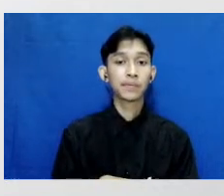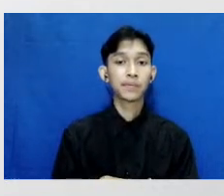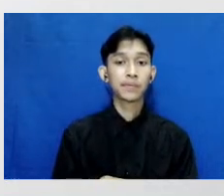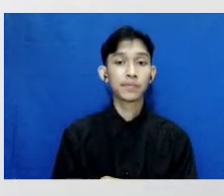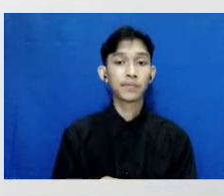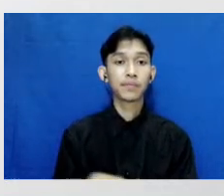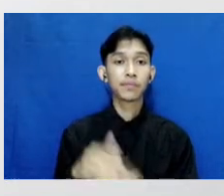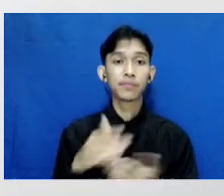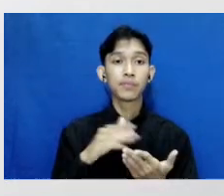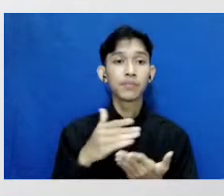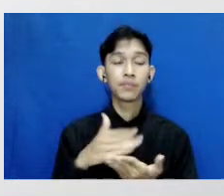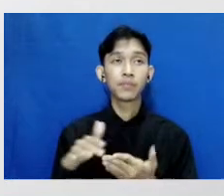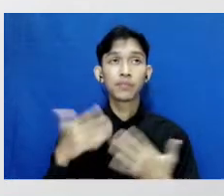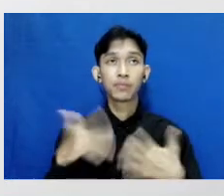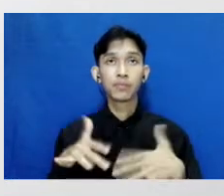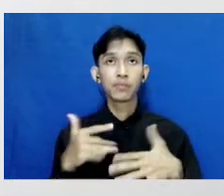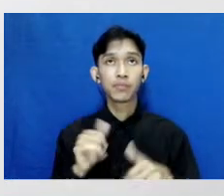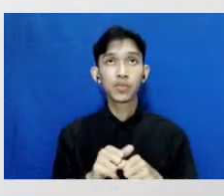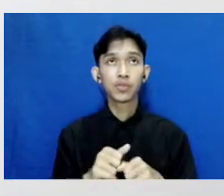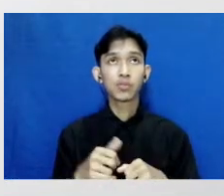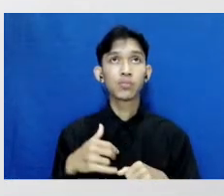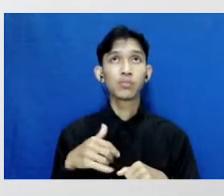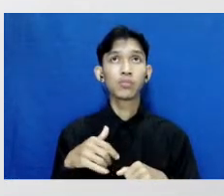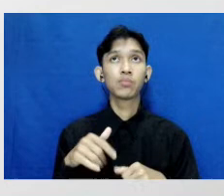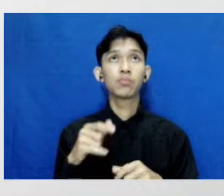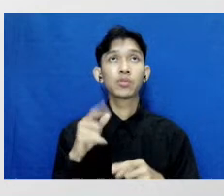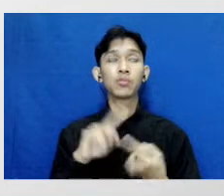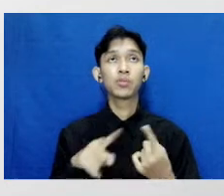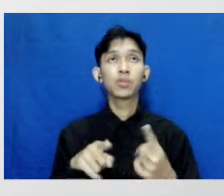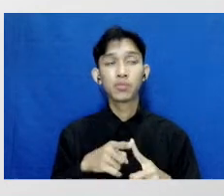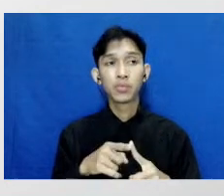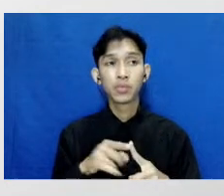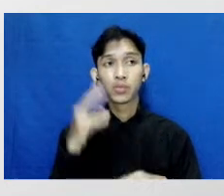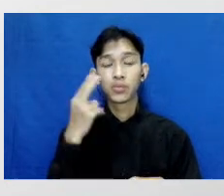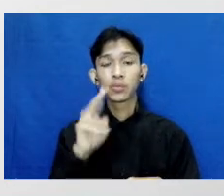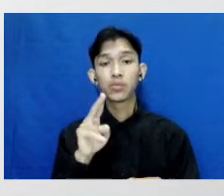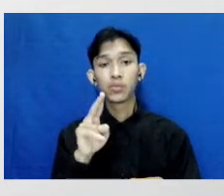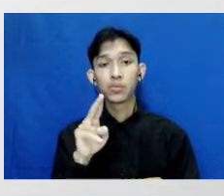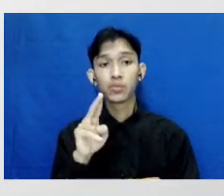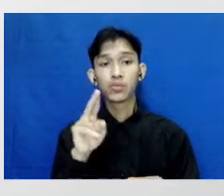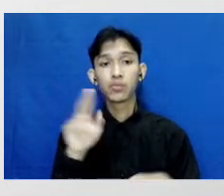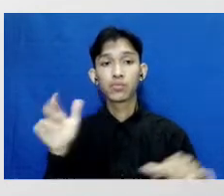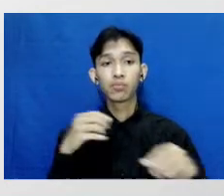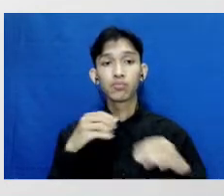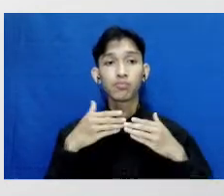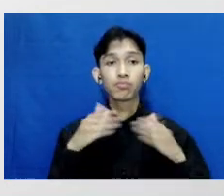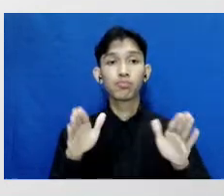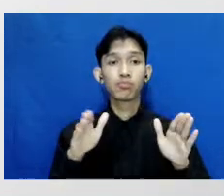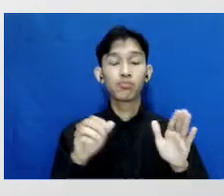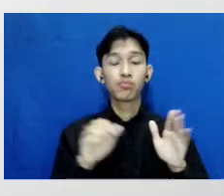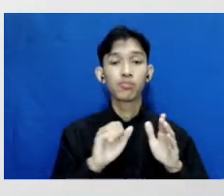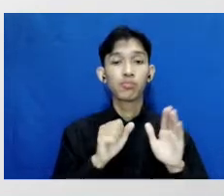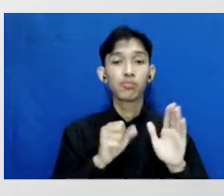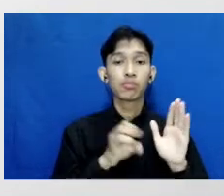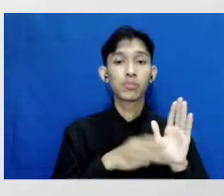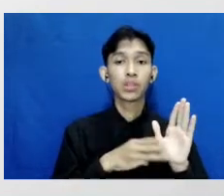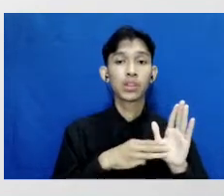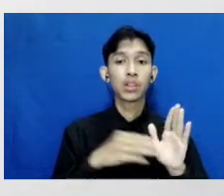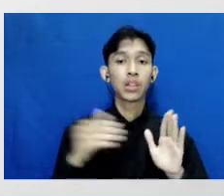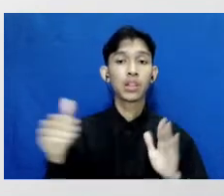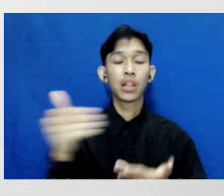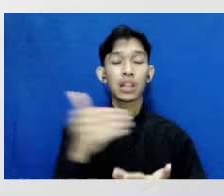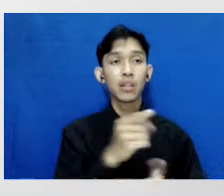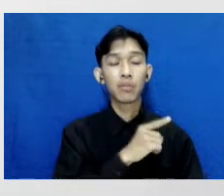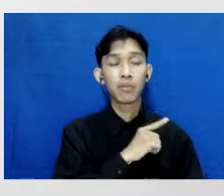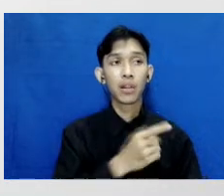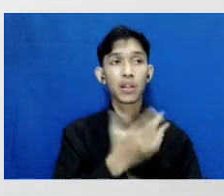sharing dari praktisi maupun peran serta teman-teman wartawan dalam mengungkap kasus-kasus kebocoran data pribadi tersebut.